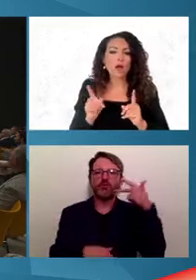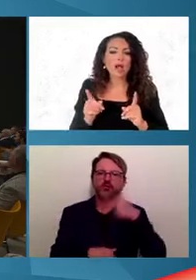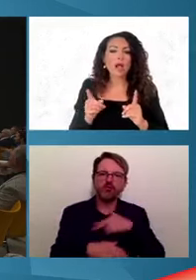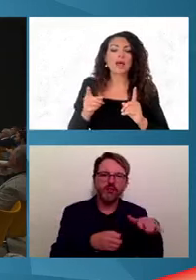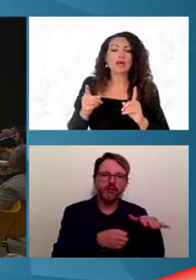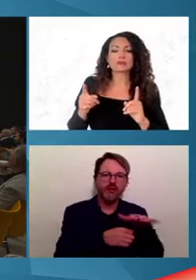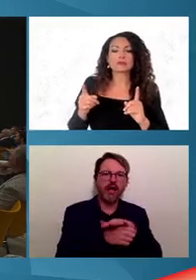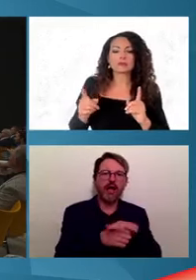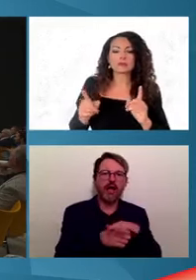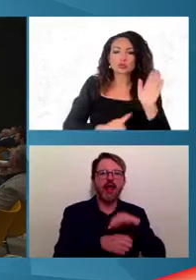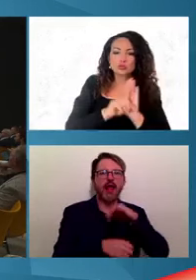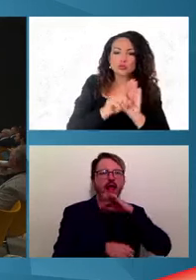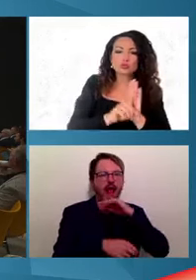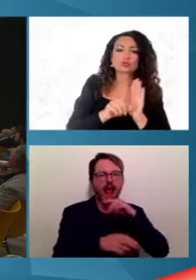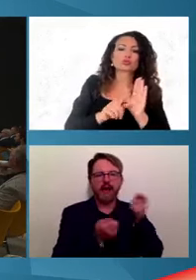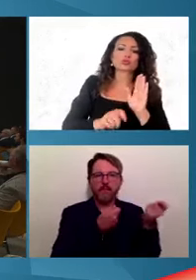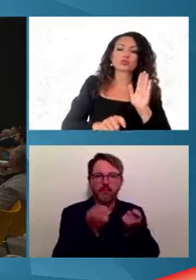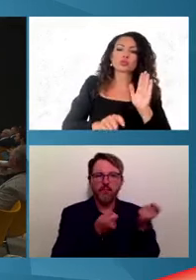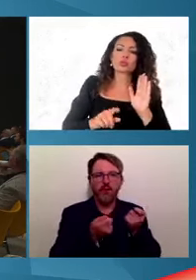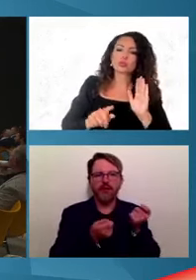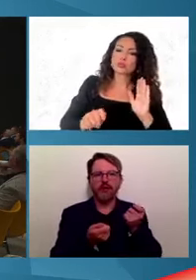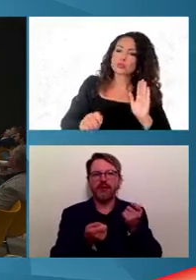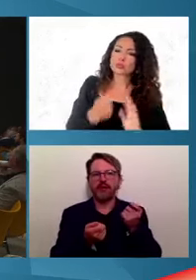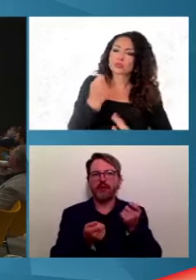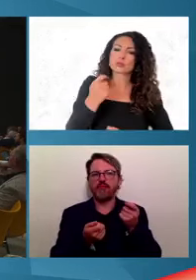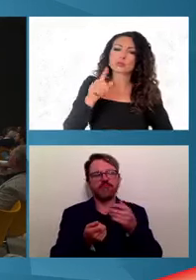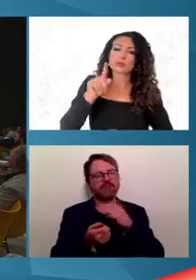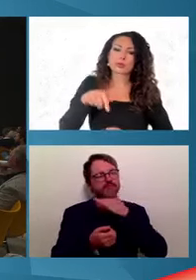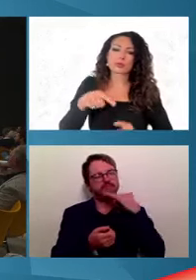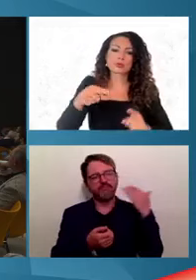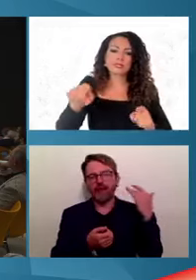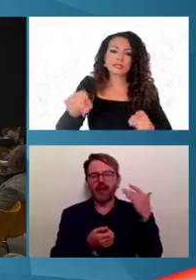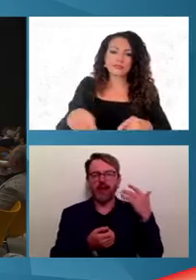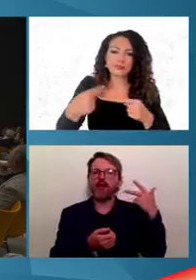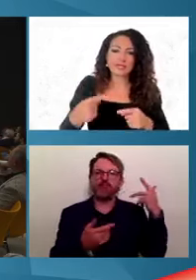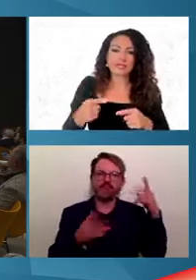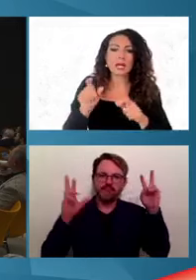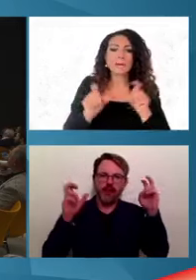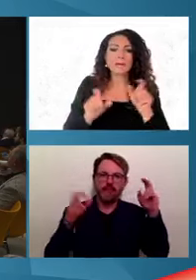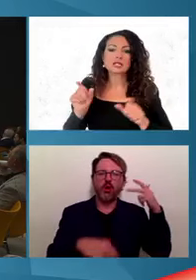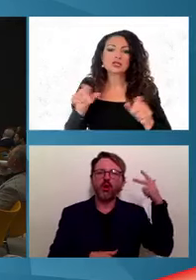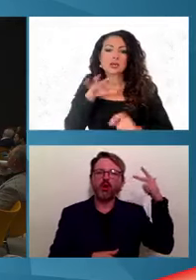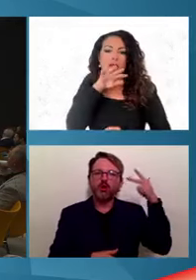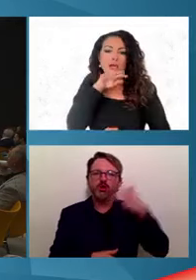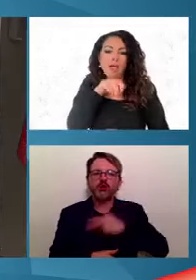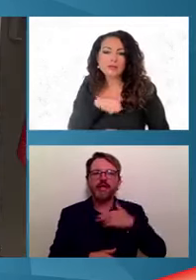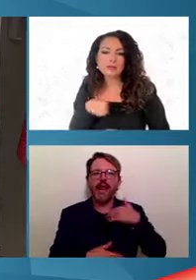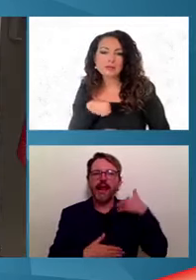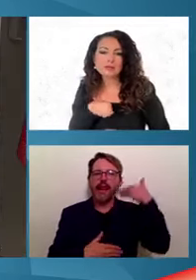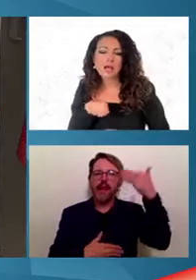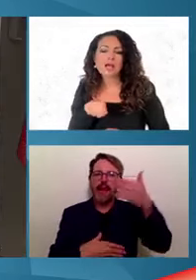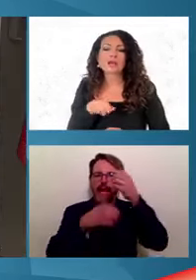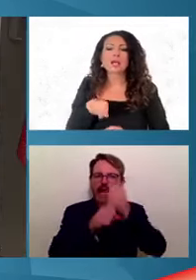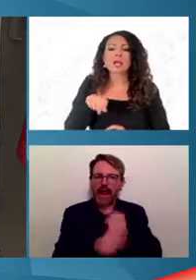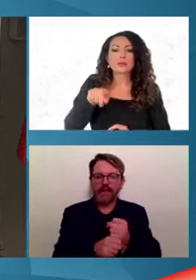Seniorenpolitik, Wohnraumsicherung. Es ist die soziale Nachhaltigkeit im Grunde, die sich wie ein roter Faden durch